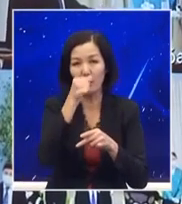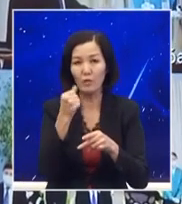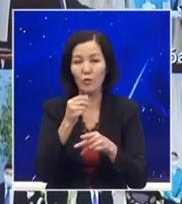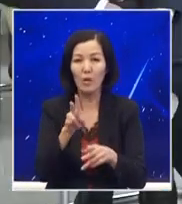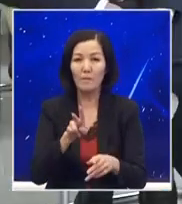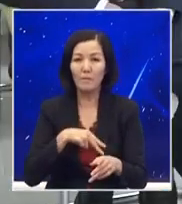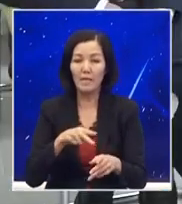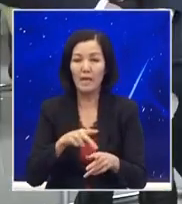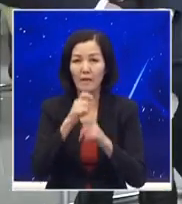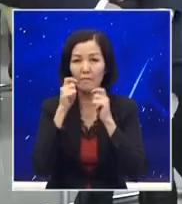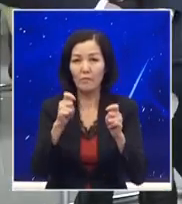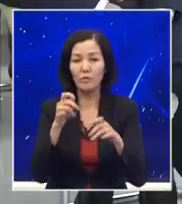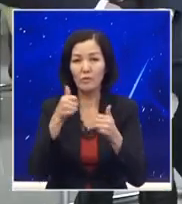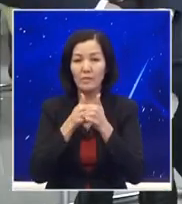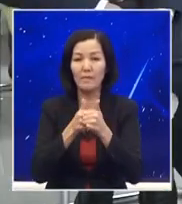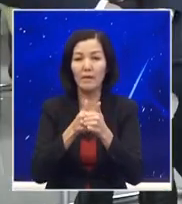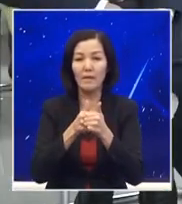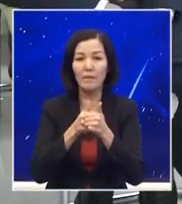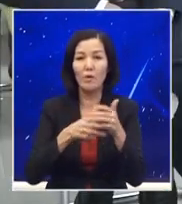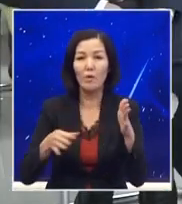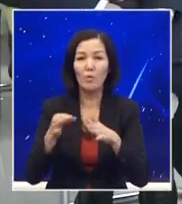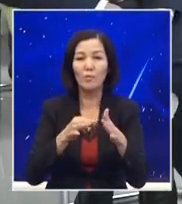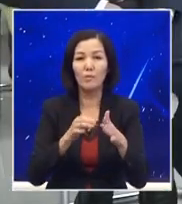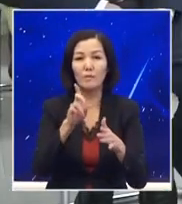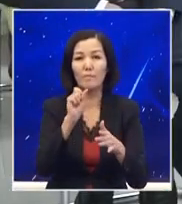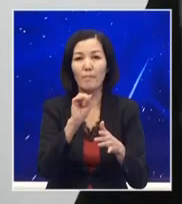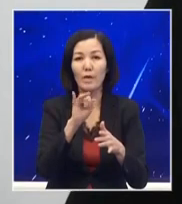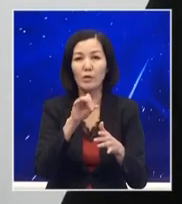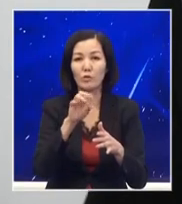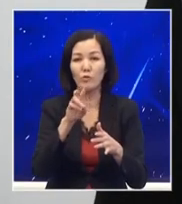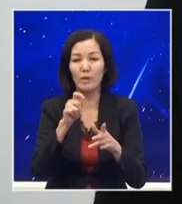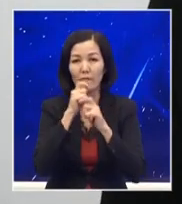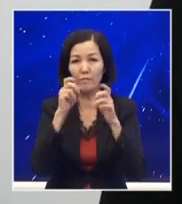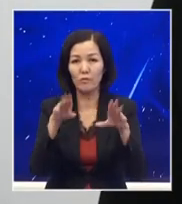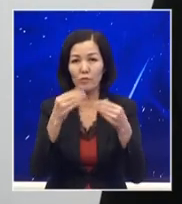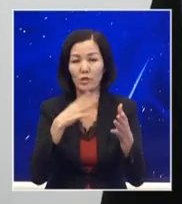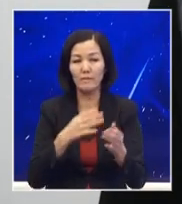Медали призерам вручил заместитель акима Алматинской области Батыржан Байжуманов.